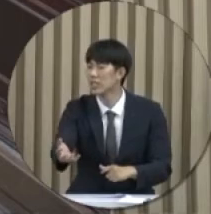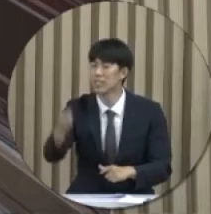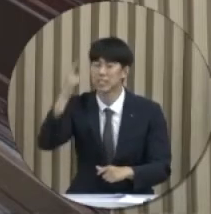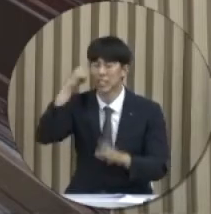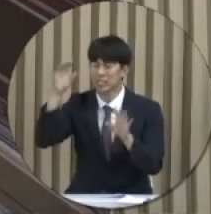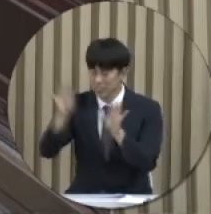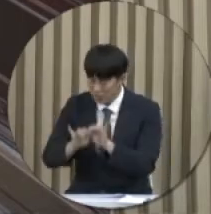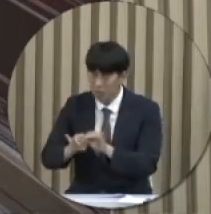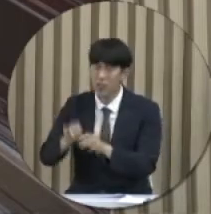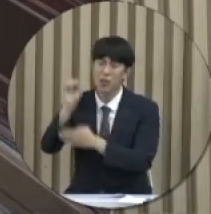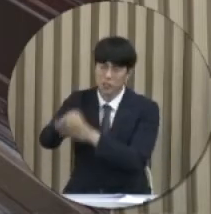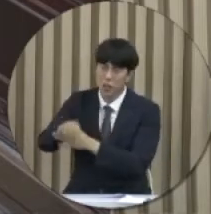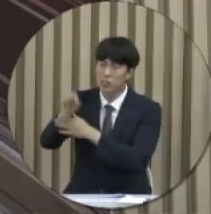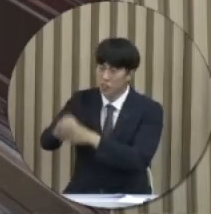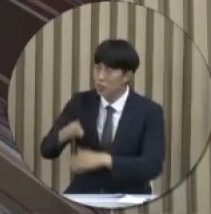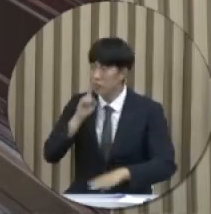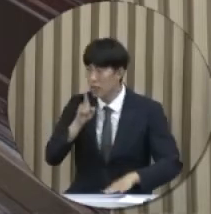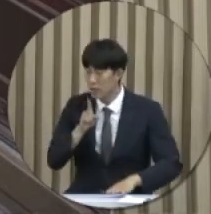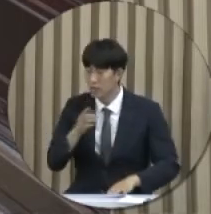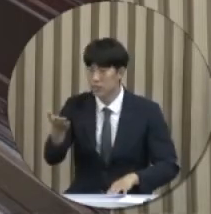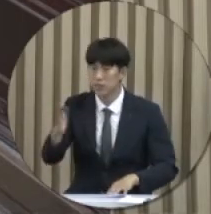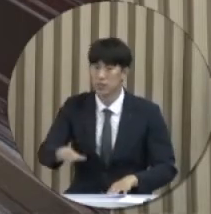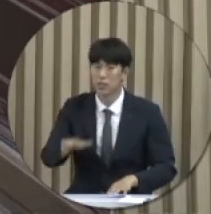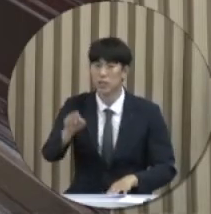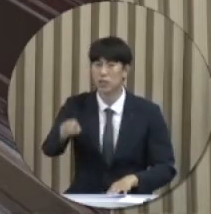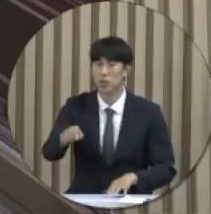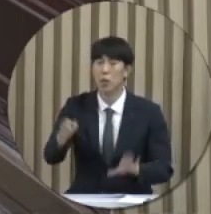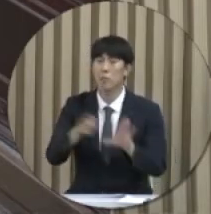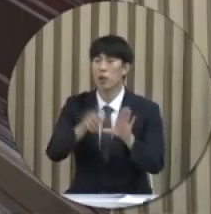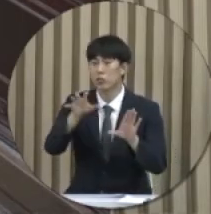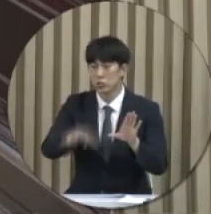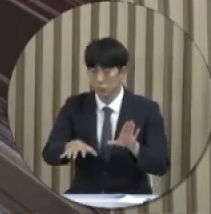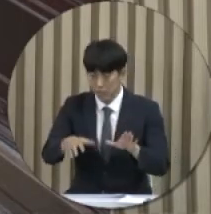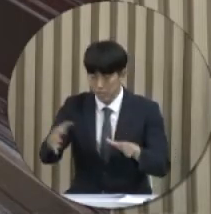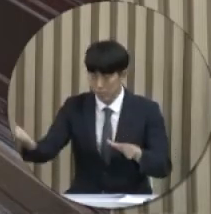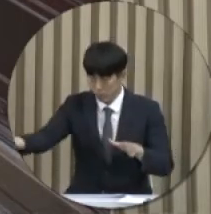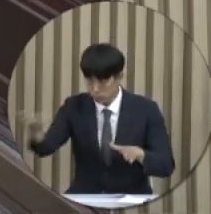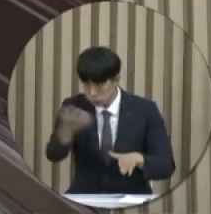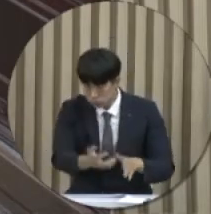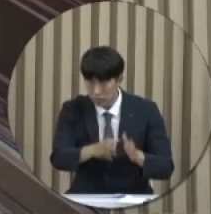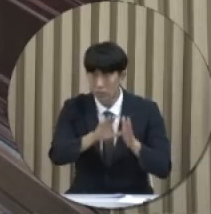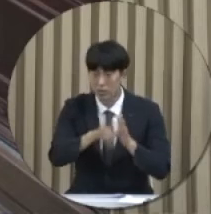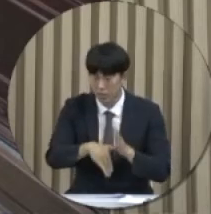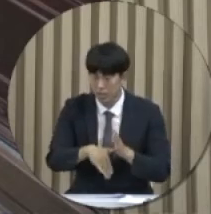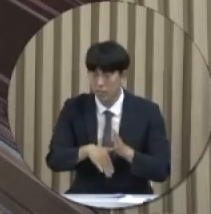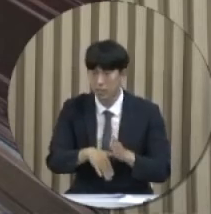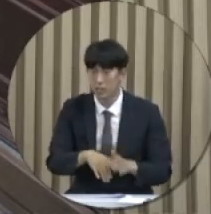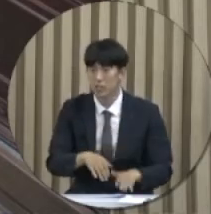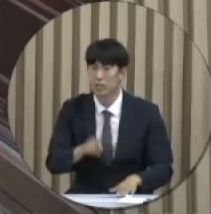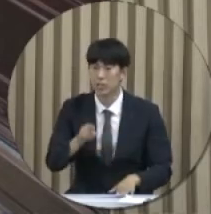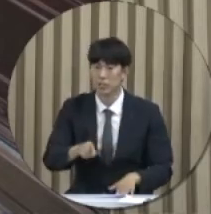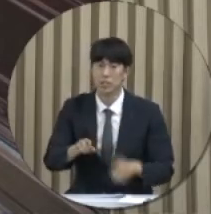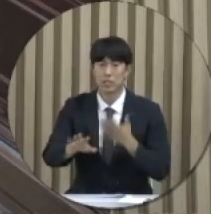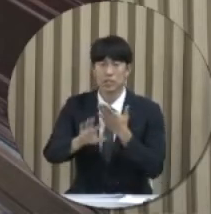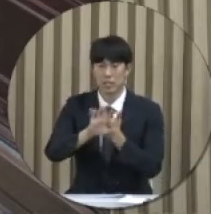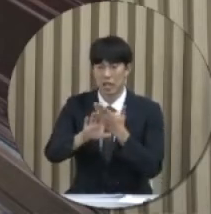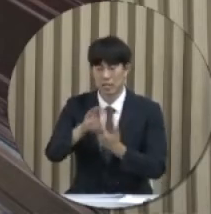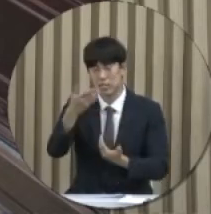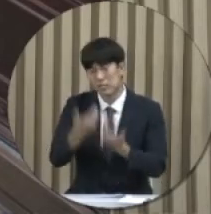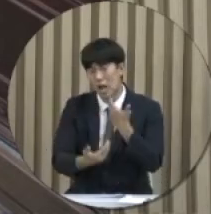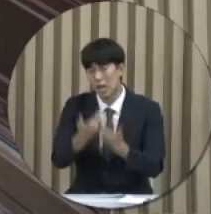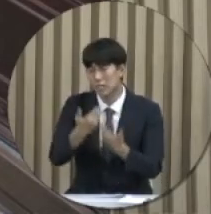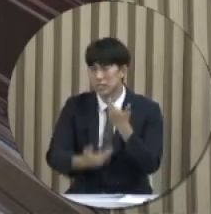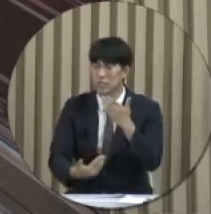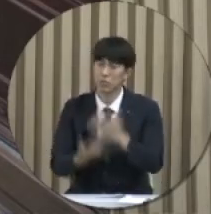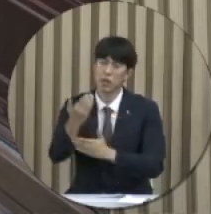찬성한다. 이런 개념이 있는데 이게 병점에 설치됐을 때그 안에서의 다시 다른 갈등이 더